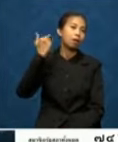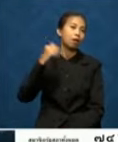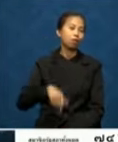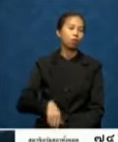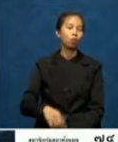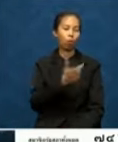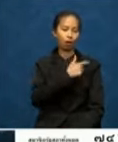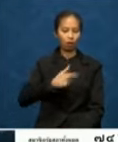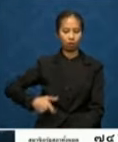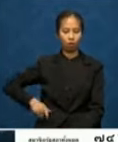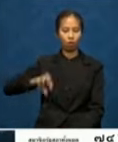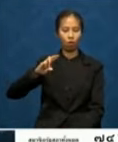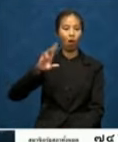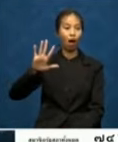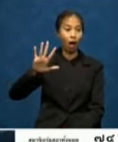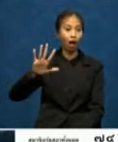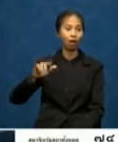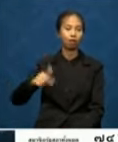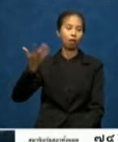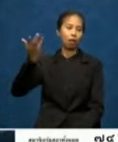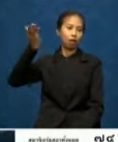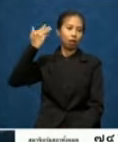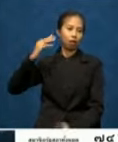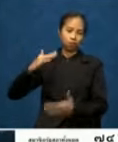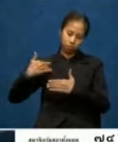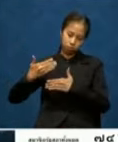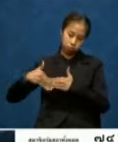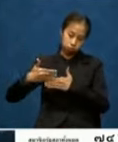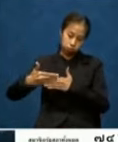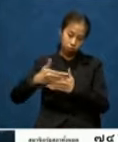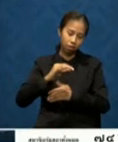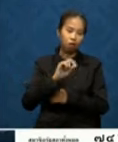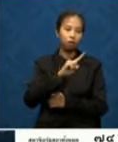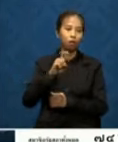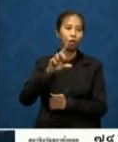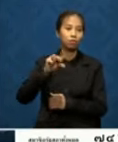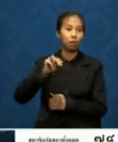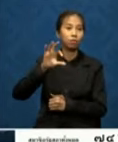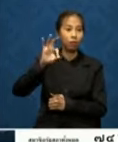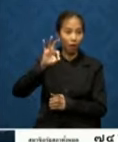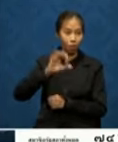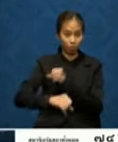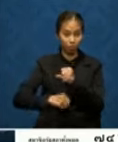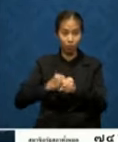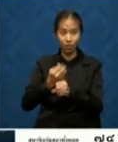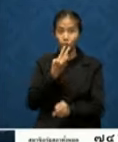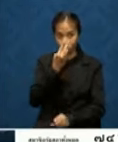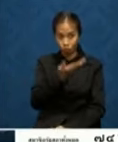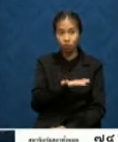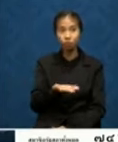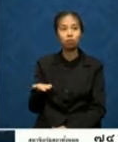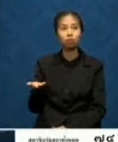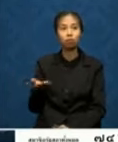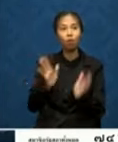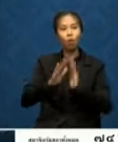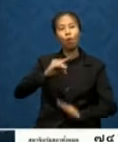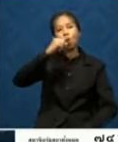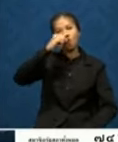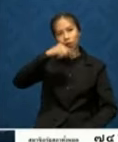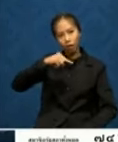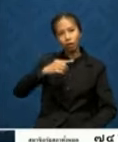5เพราะฉะนั้นจนถึงวันนี้139ปีแล้วครับท่านดูรูปครับคนไทยนะครับ